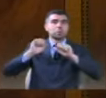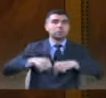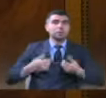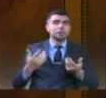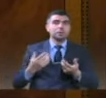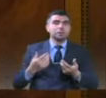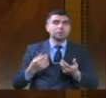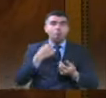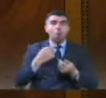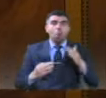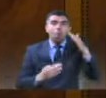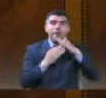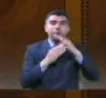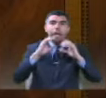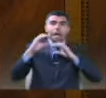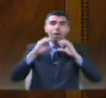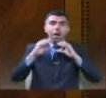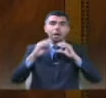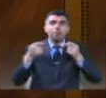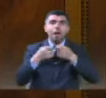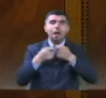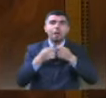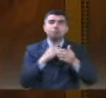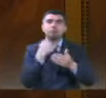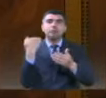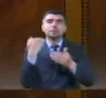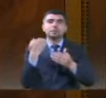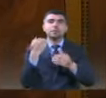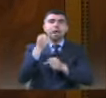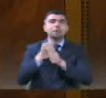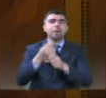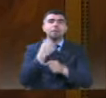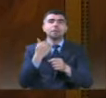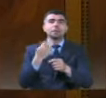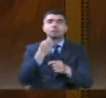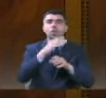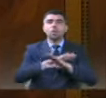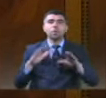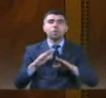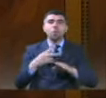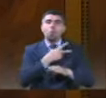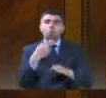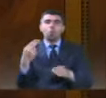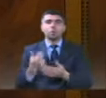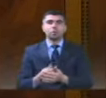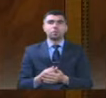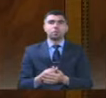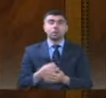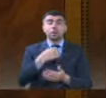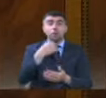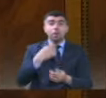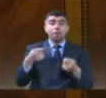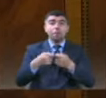قتل الشغل. بهذه العملية اللي درتوه بطبيعة الحال وبهذه الكيفية وبهذا التعامل تقتلون الشغل. هو